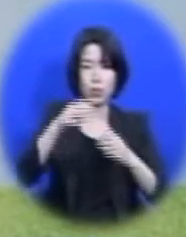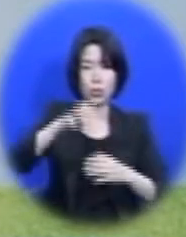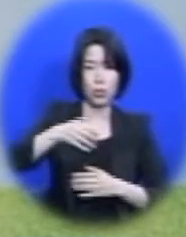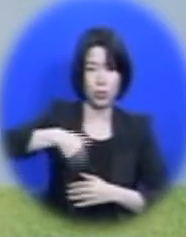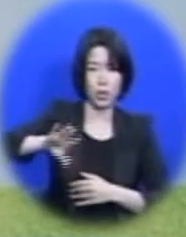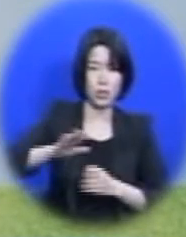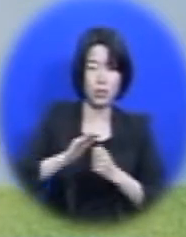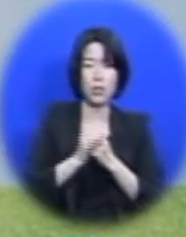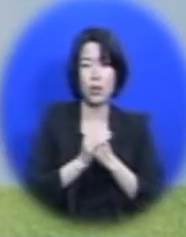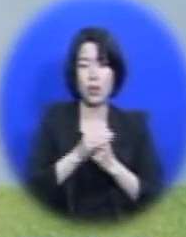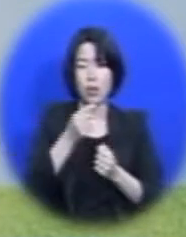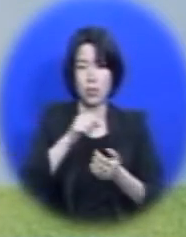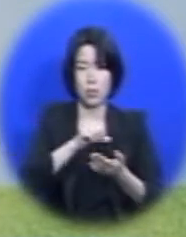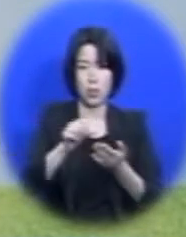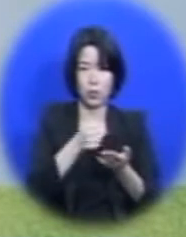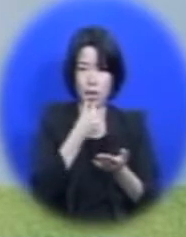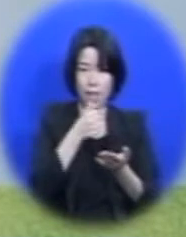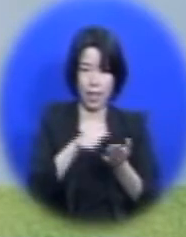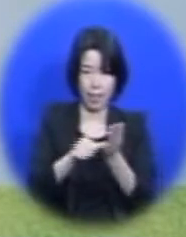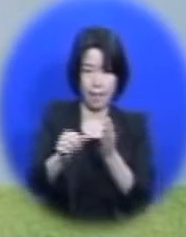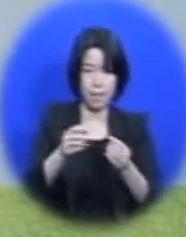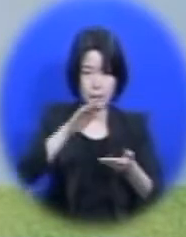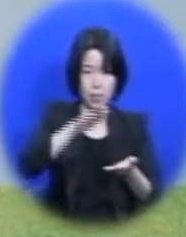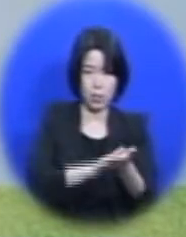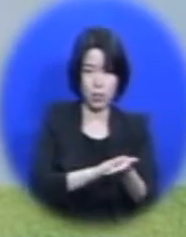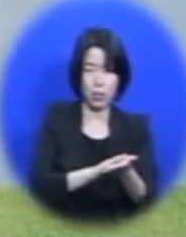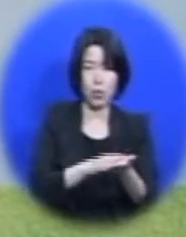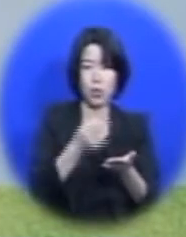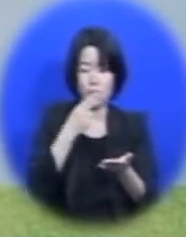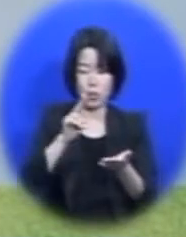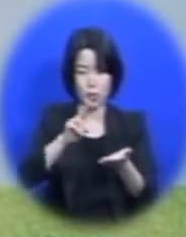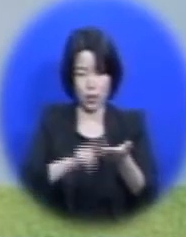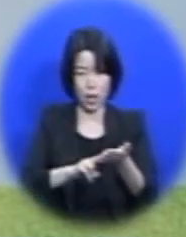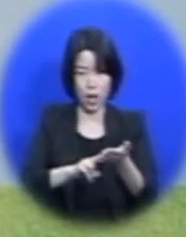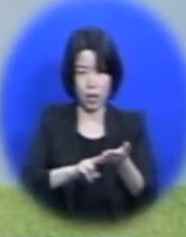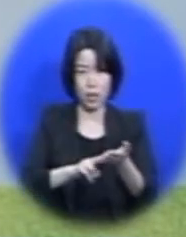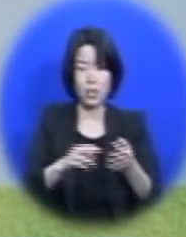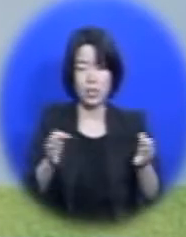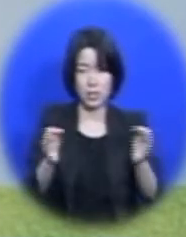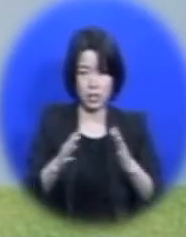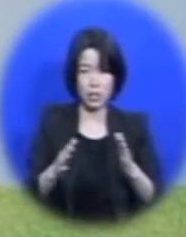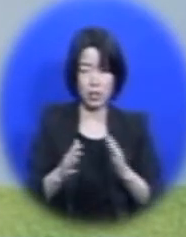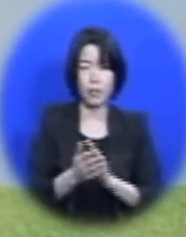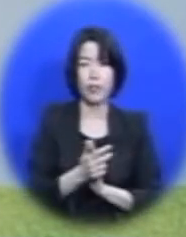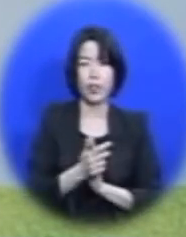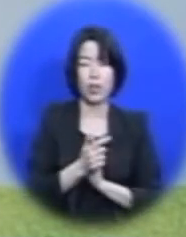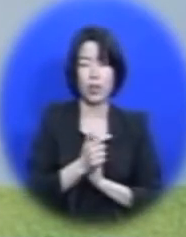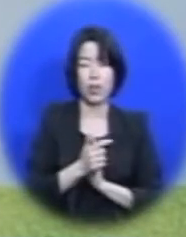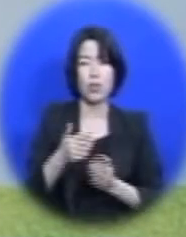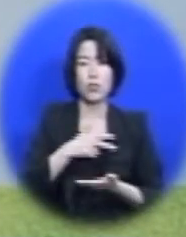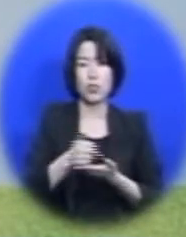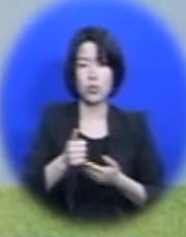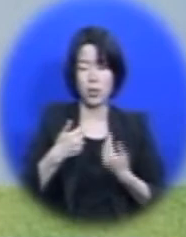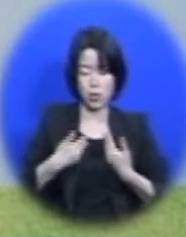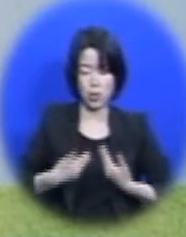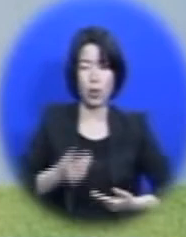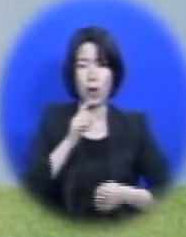거기 봉투에 풀로 붙이고 그리고 이제 우표를 붙이려고 하는데 주님의 조용한